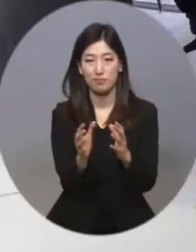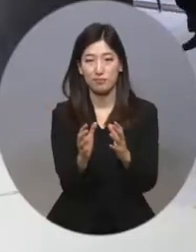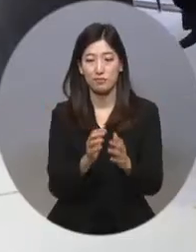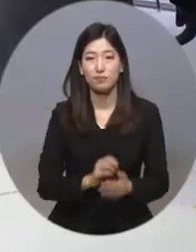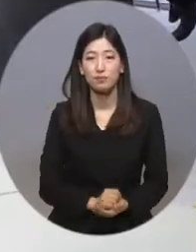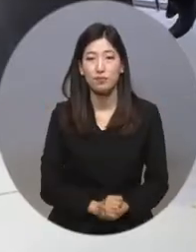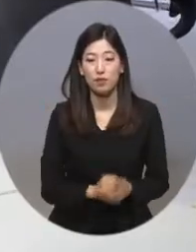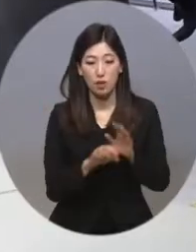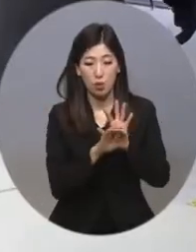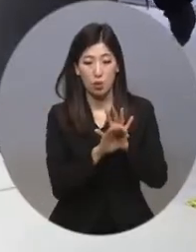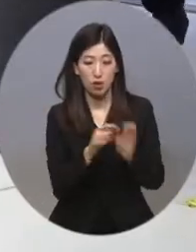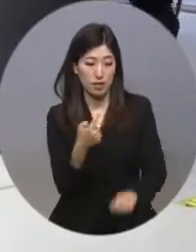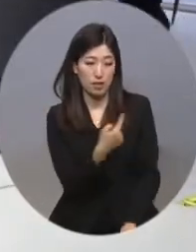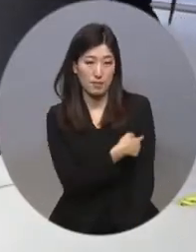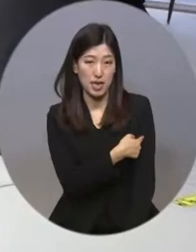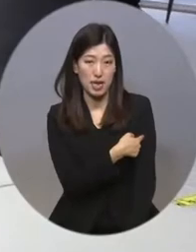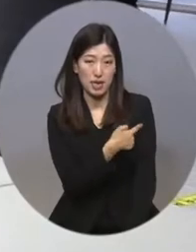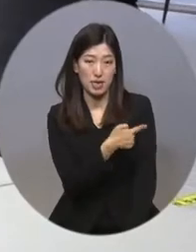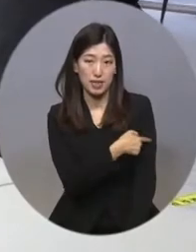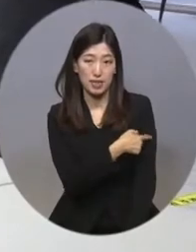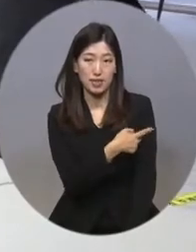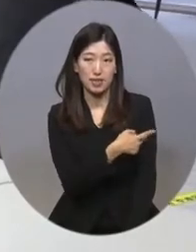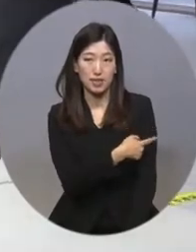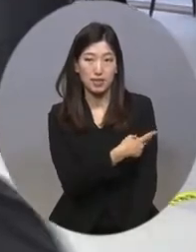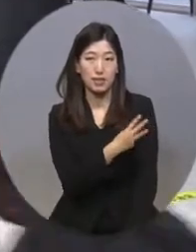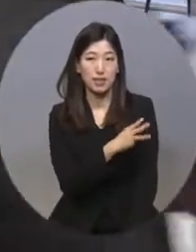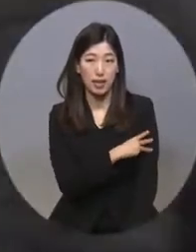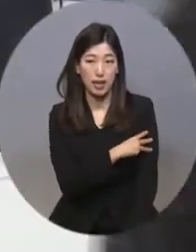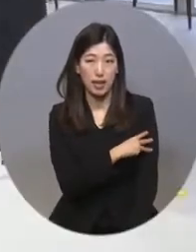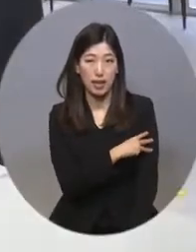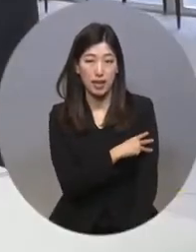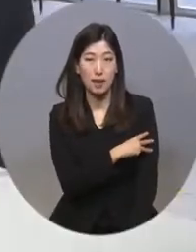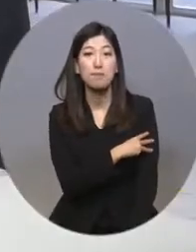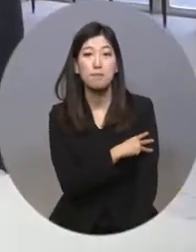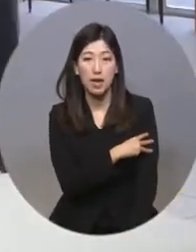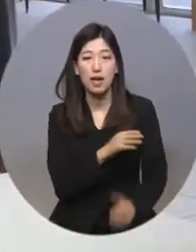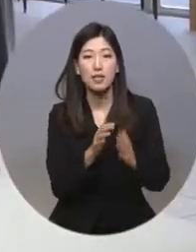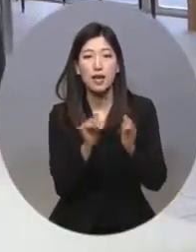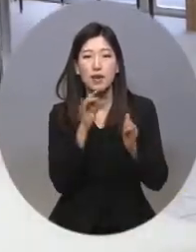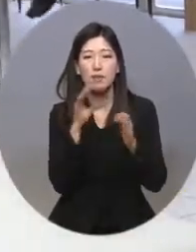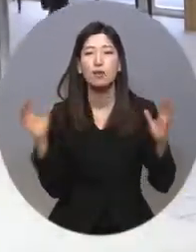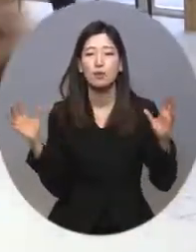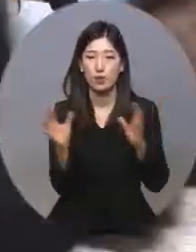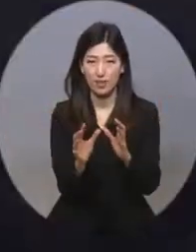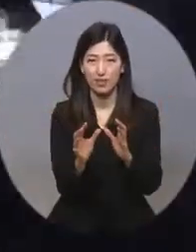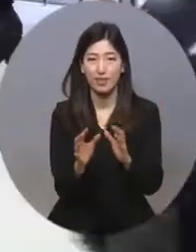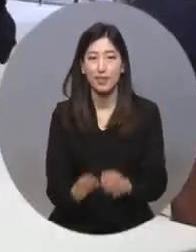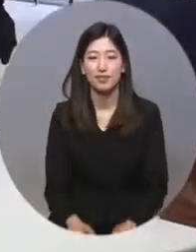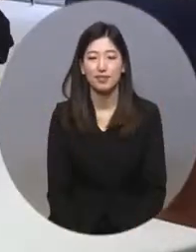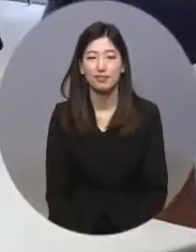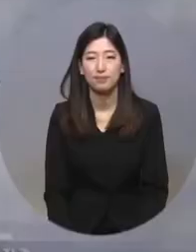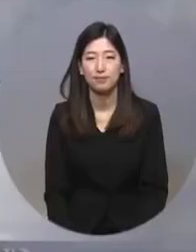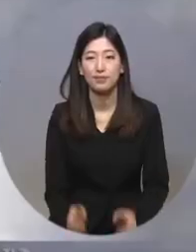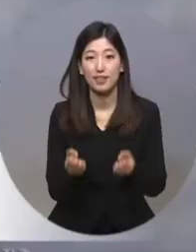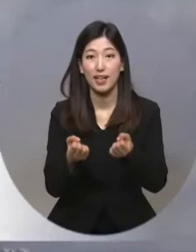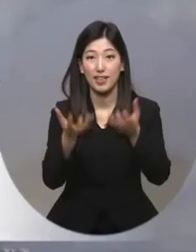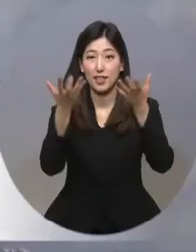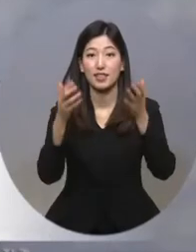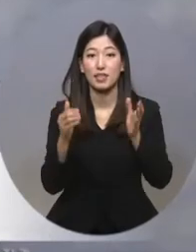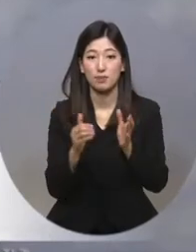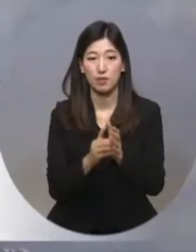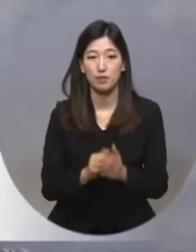3차 접종이 완료된 사람들 한해서만 입장이 가능한 가운데 개관식을 진행하였습니다.